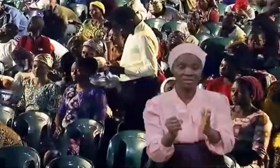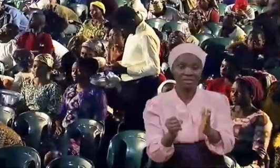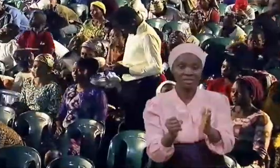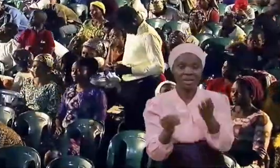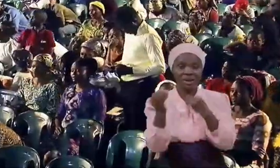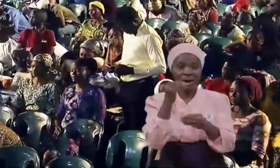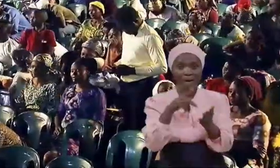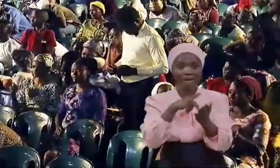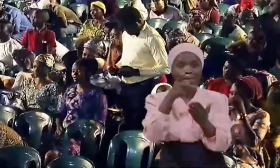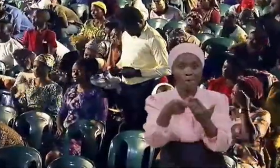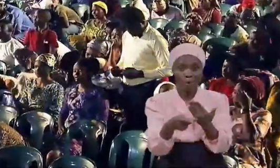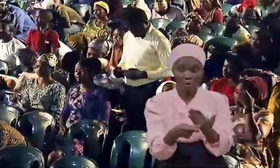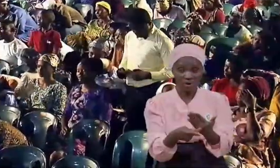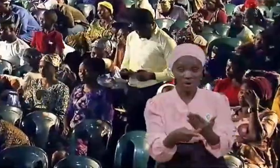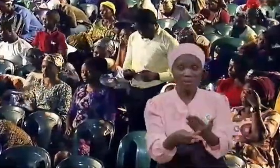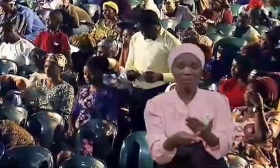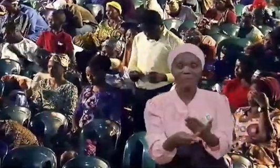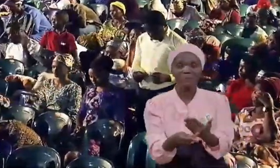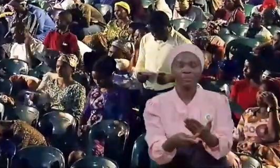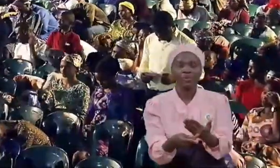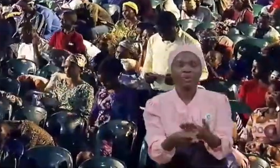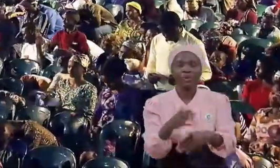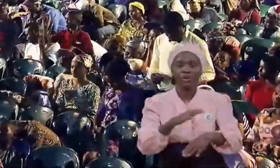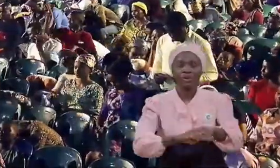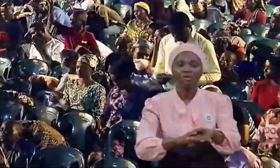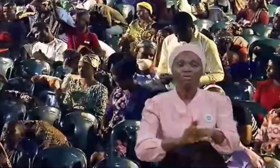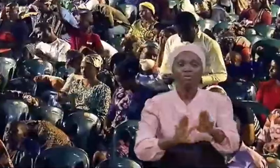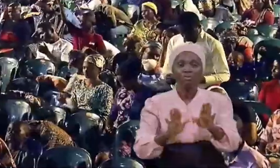prochain, le 3 novembre précisément.